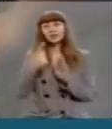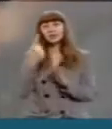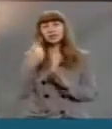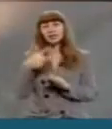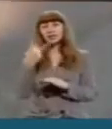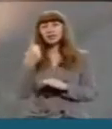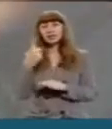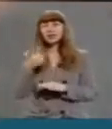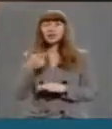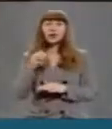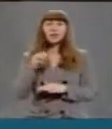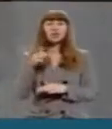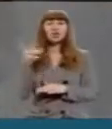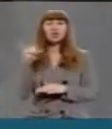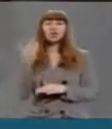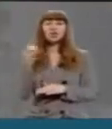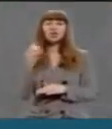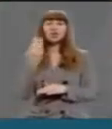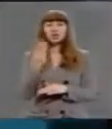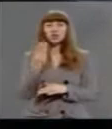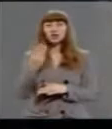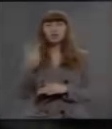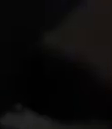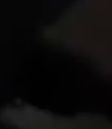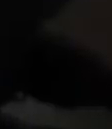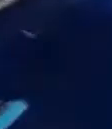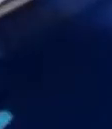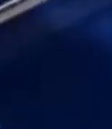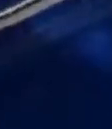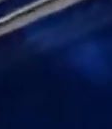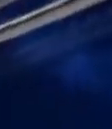синтетикалық есірткі. Бауыржан Қасымхан, Жасұлан Сыздықов, Қостанай телеарнасы.